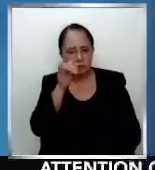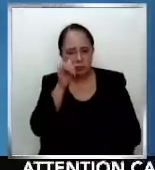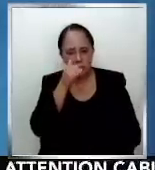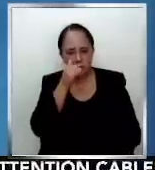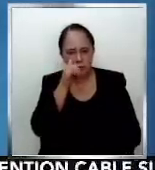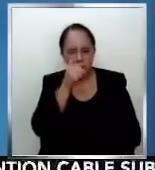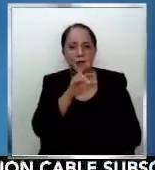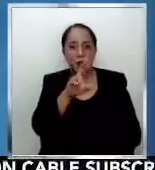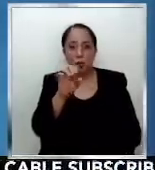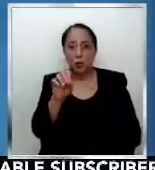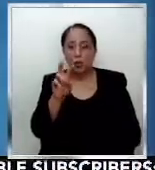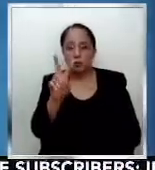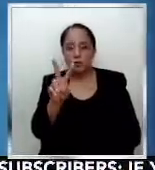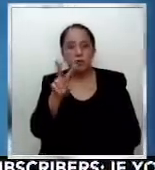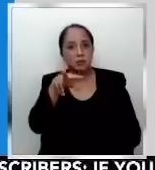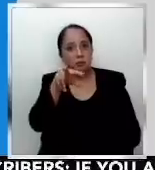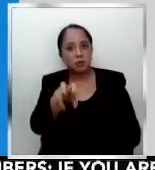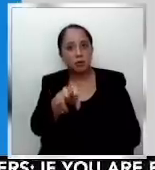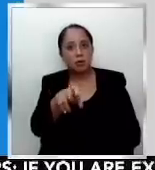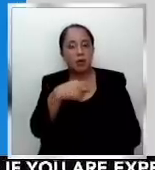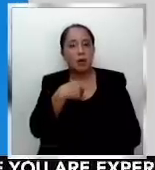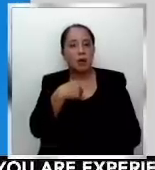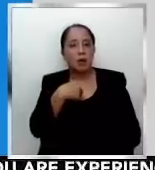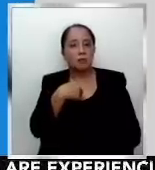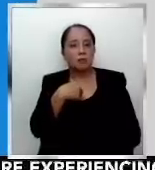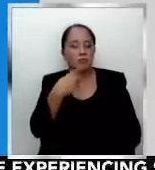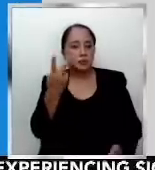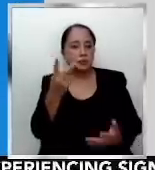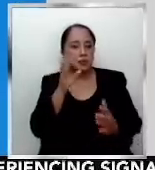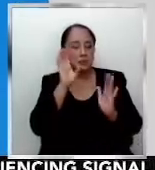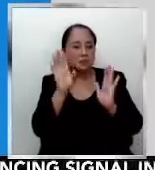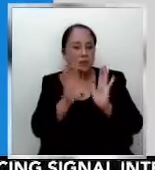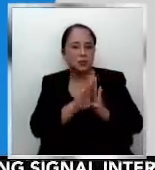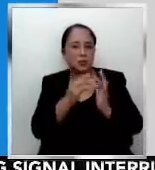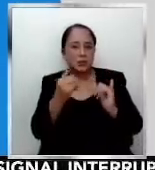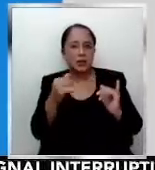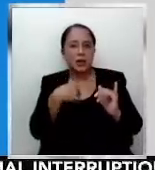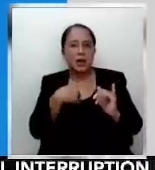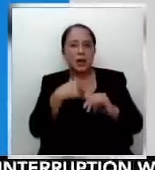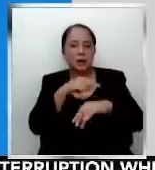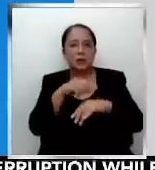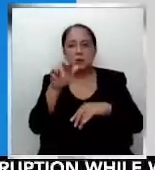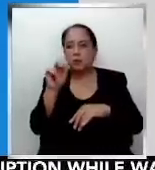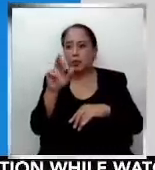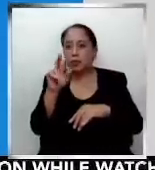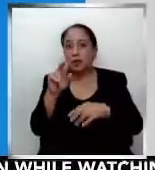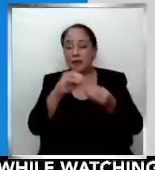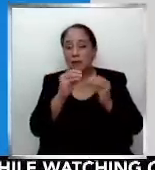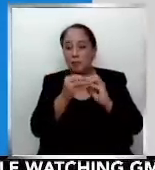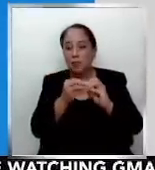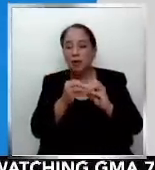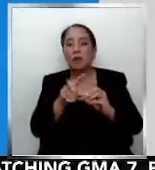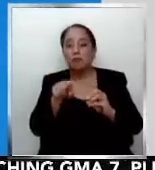vehicle, kitang-kita pa ang gun mount ng destroyer. Sa litrato, makikita pa ang markings na number 13 ng barko na positibong kumilala